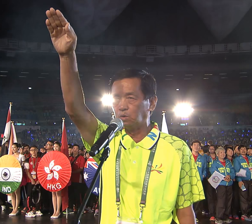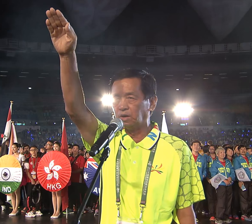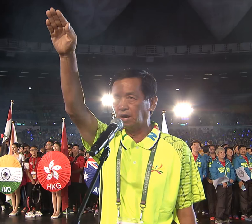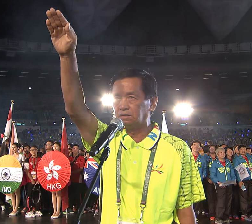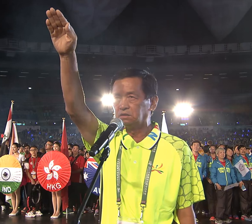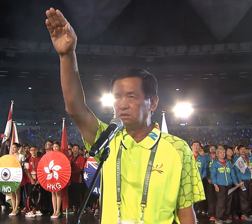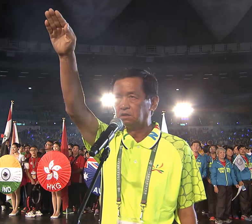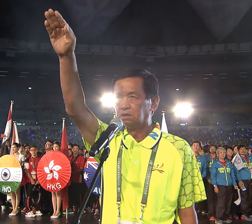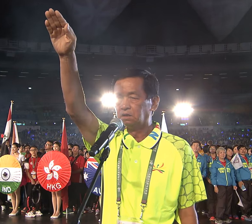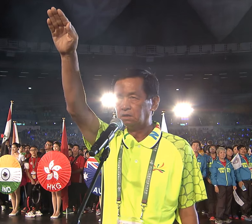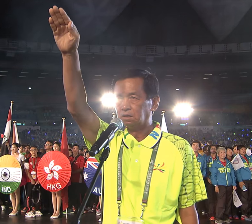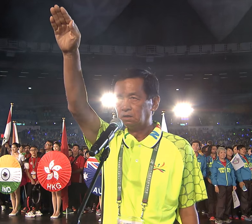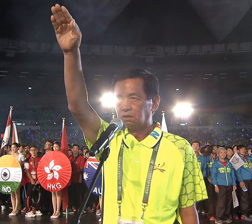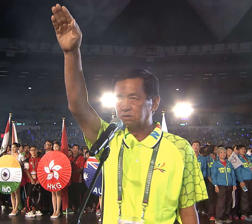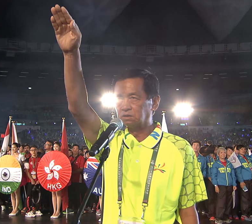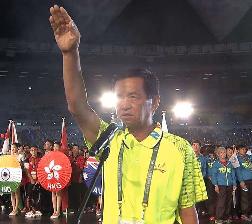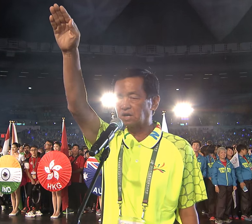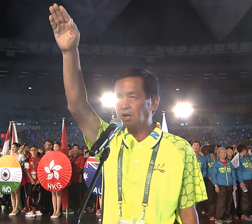2015年